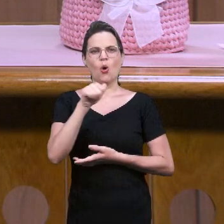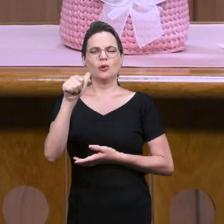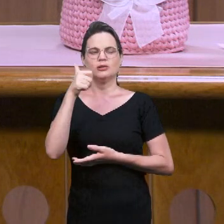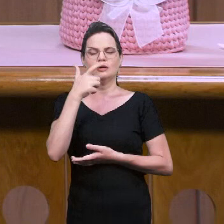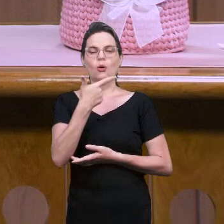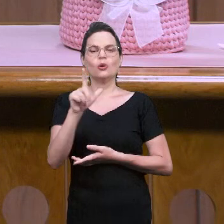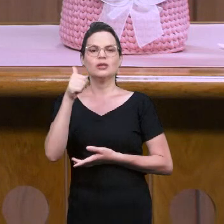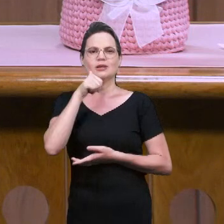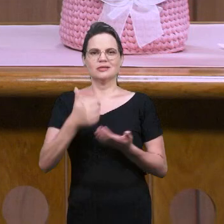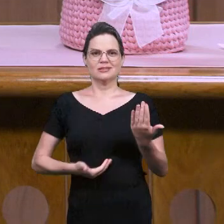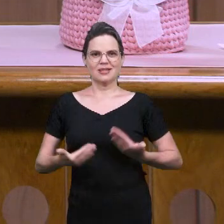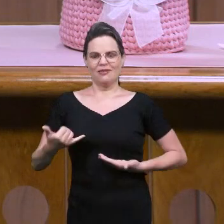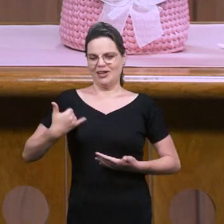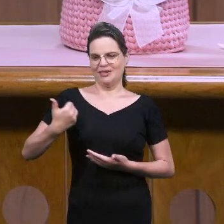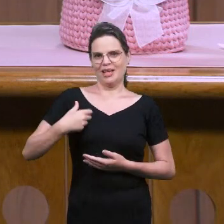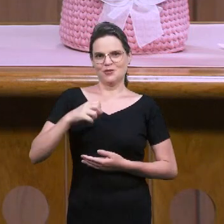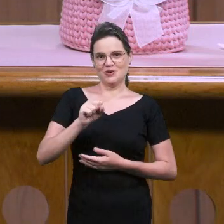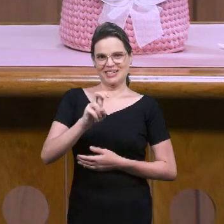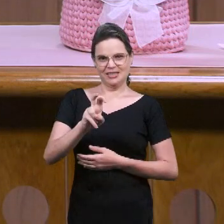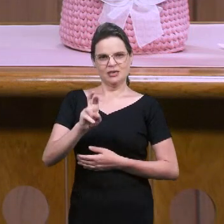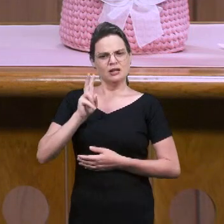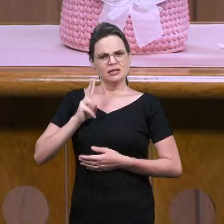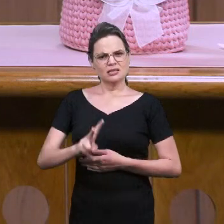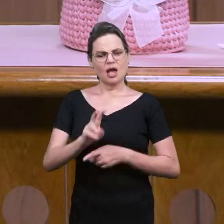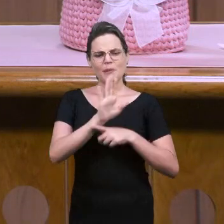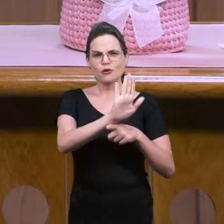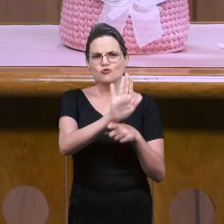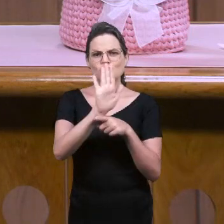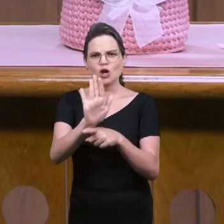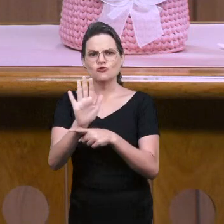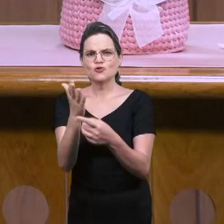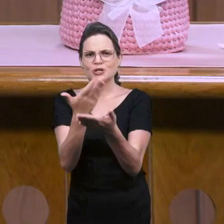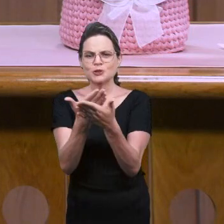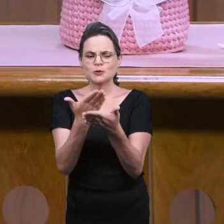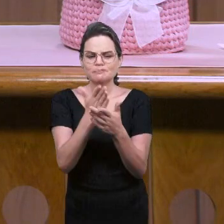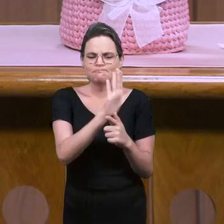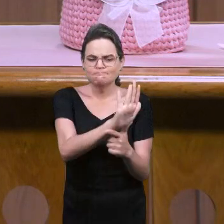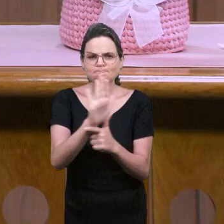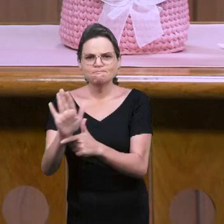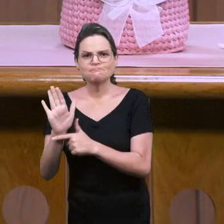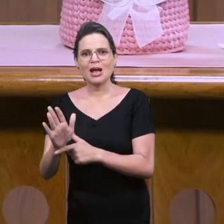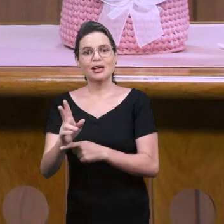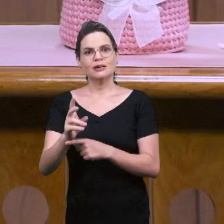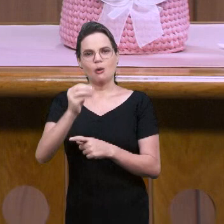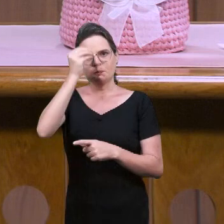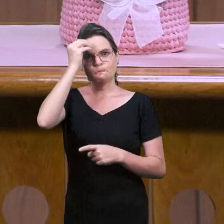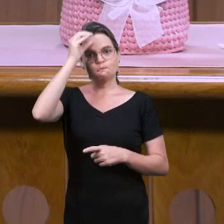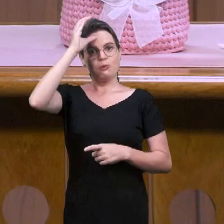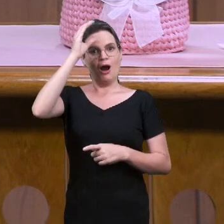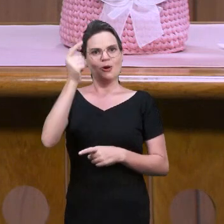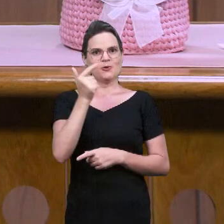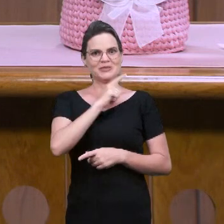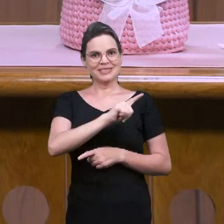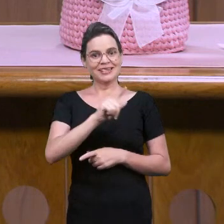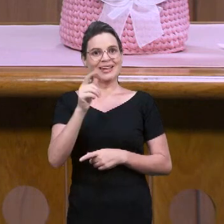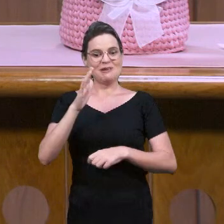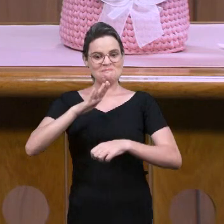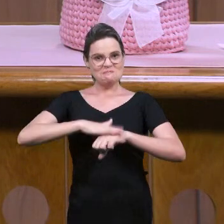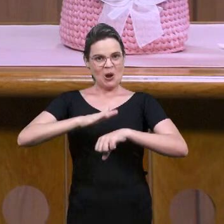ideuses. Donc, c'est le cas d'une dame qui a 85 ans, qui est aidée par les sœurs de l'étude biblique